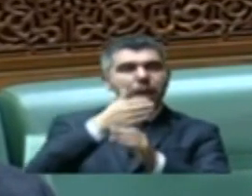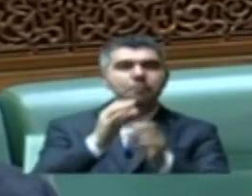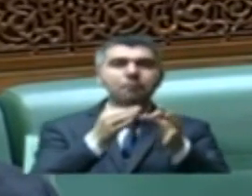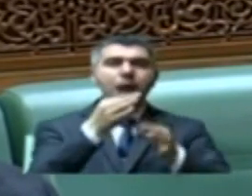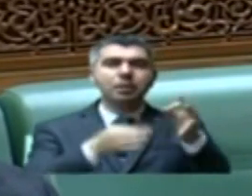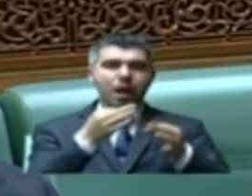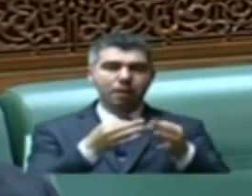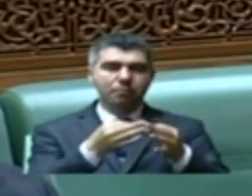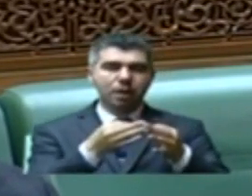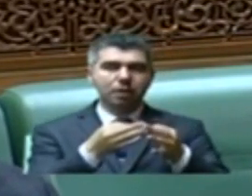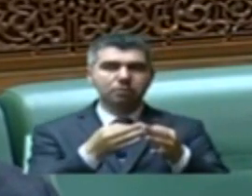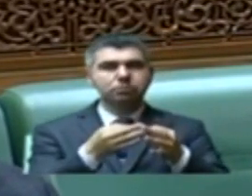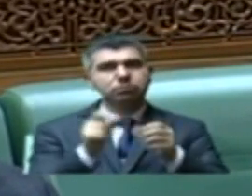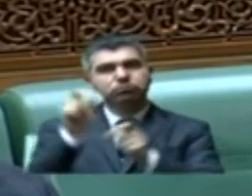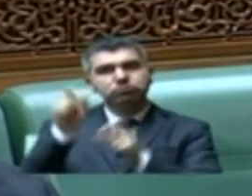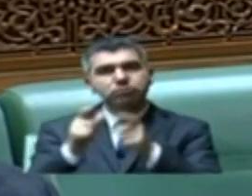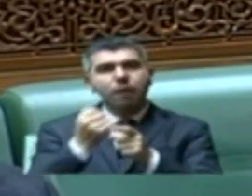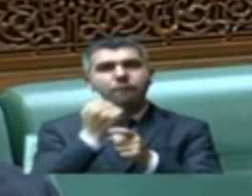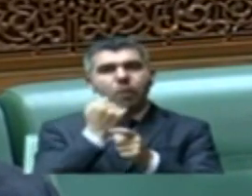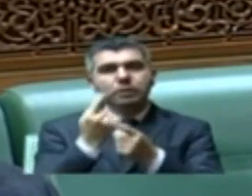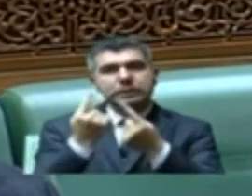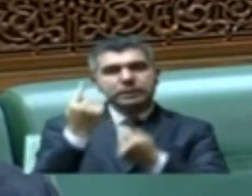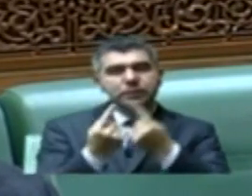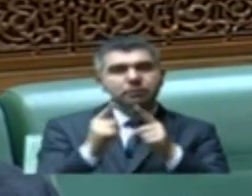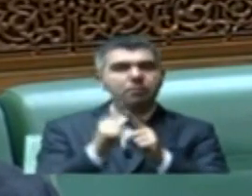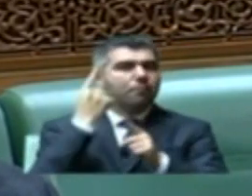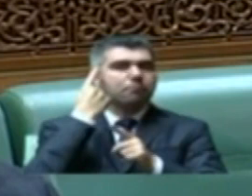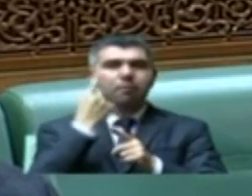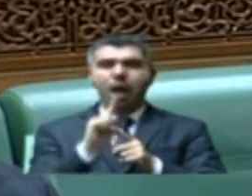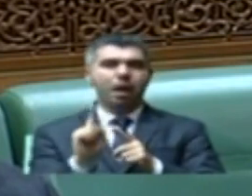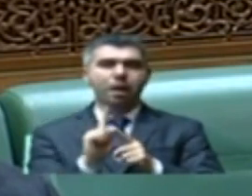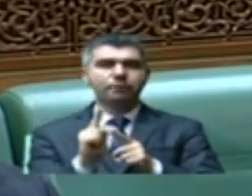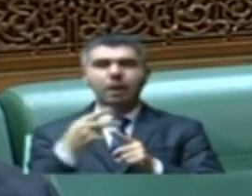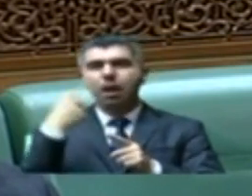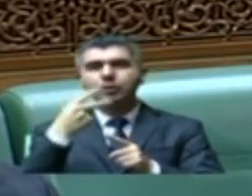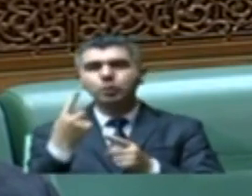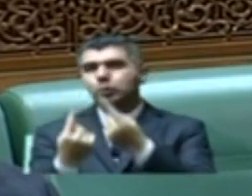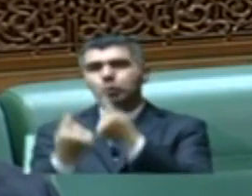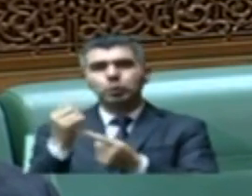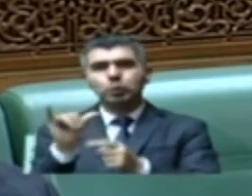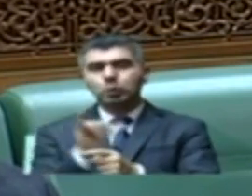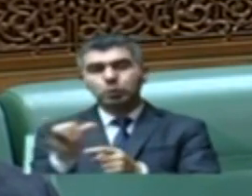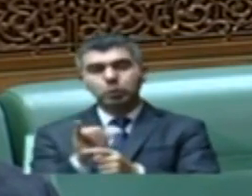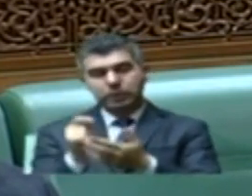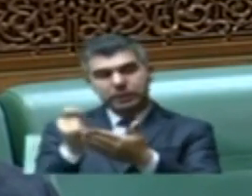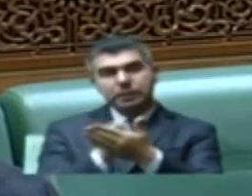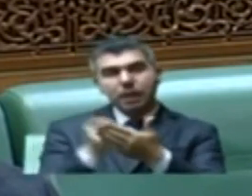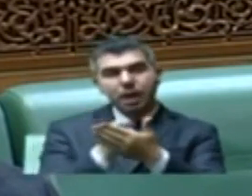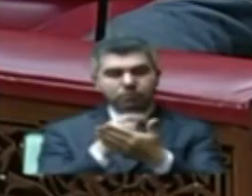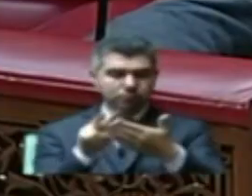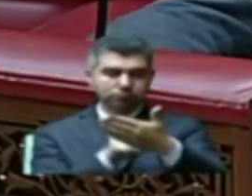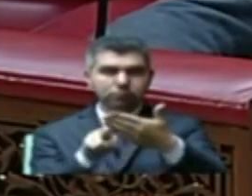سواء مدعي أو مدعى عليه لا يعرف ماذا يجري وماذا يقال وماذا يكتب في قضية هو الموضوع